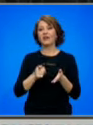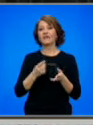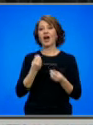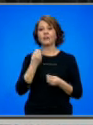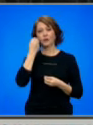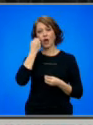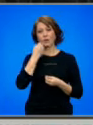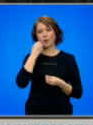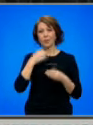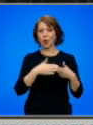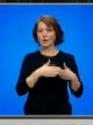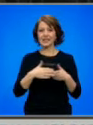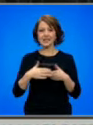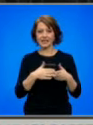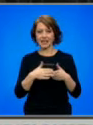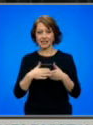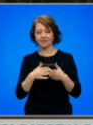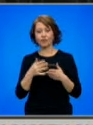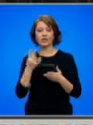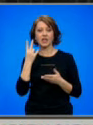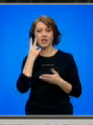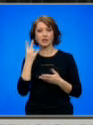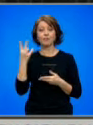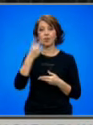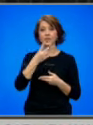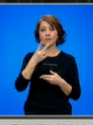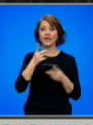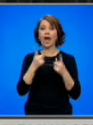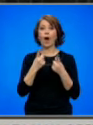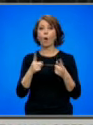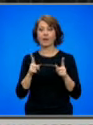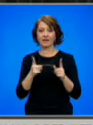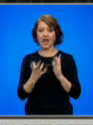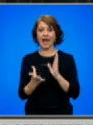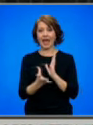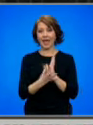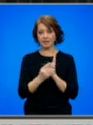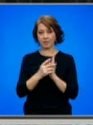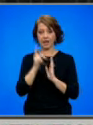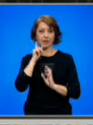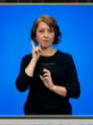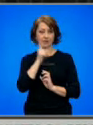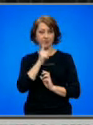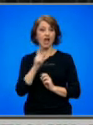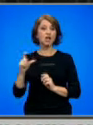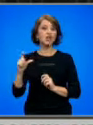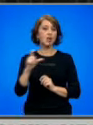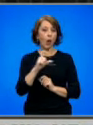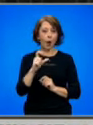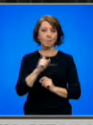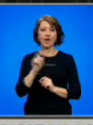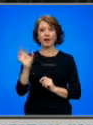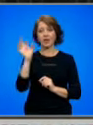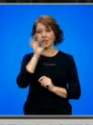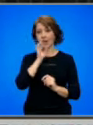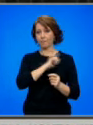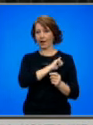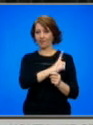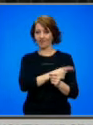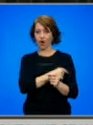2017 година, а и в коалиционното споразумение на управляващите. Експерти обаче предупреждават, в Скопие все още няма воля